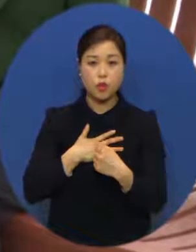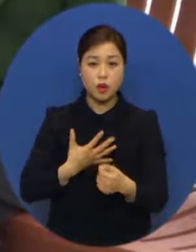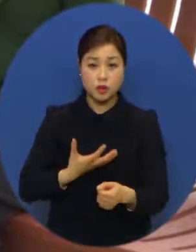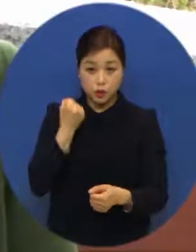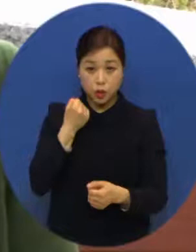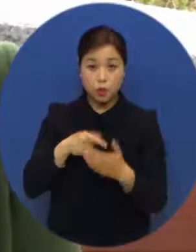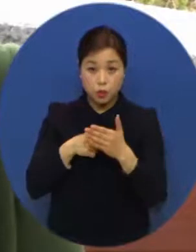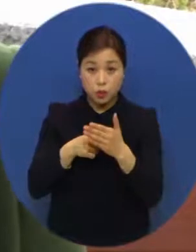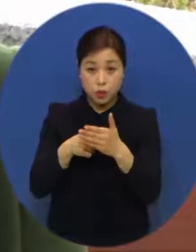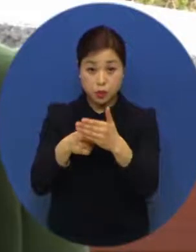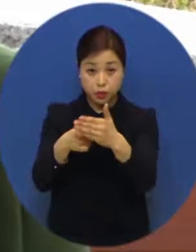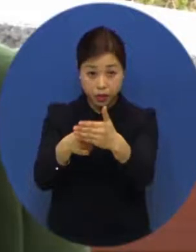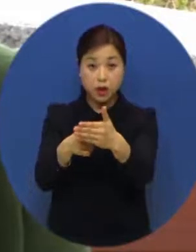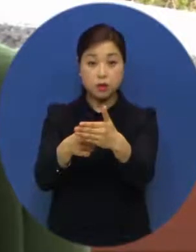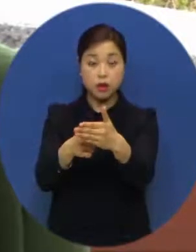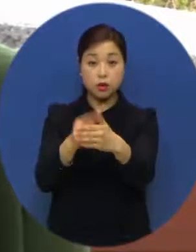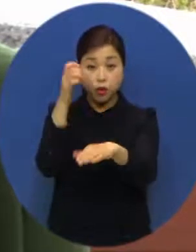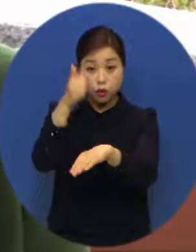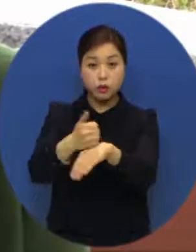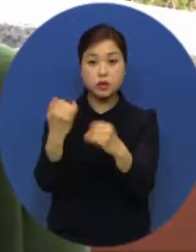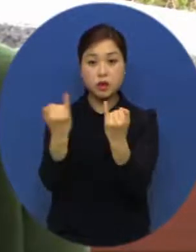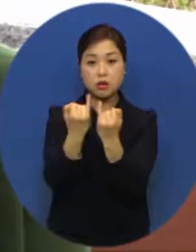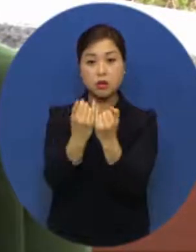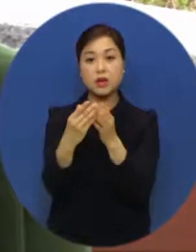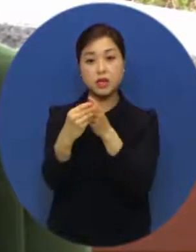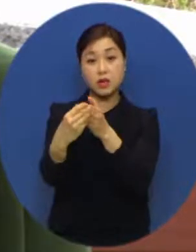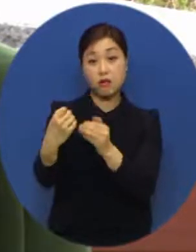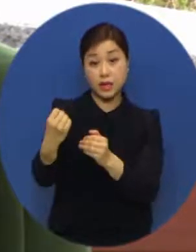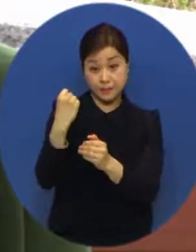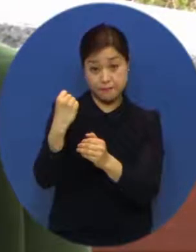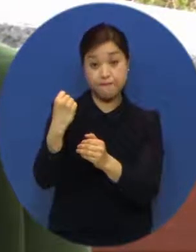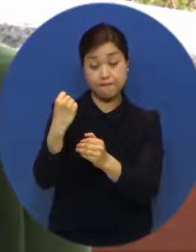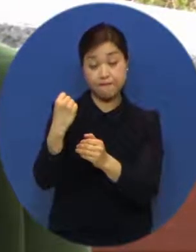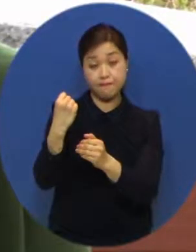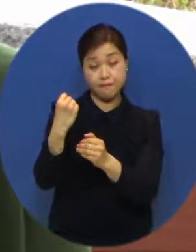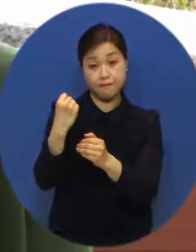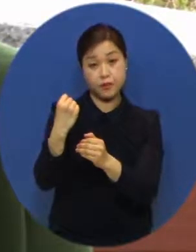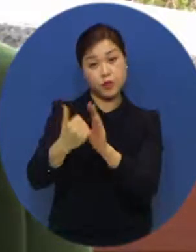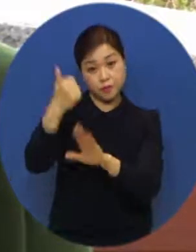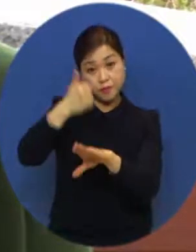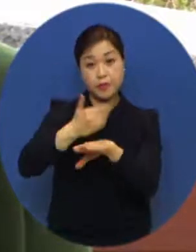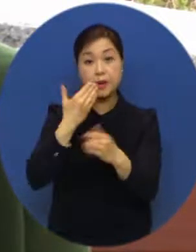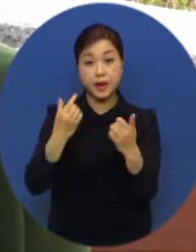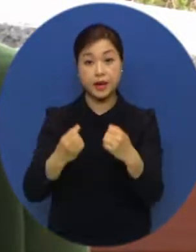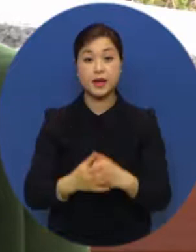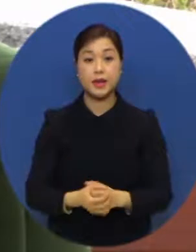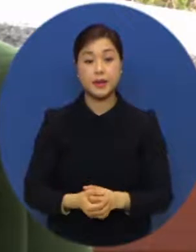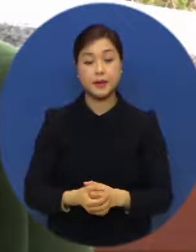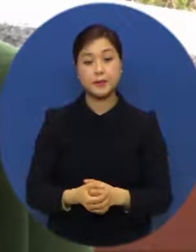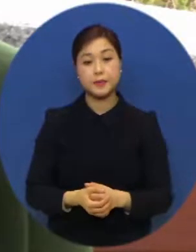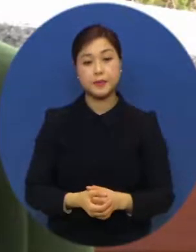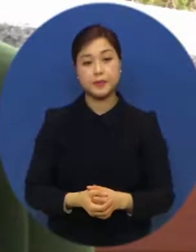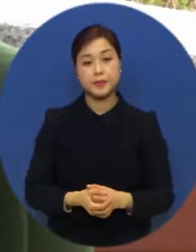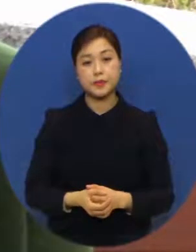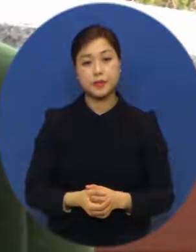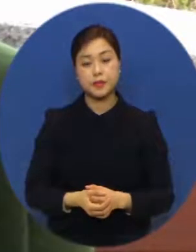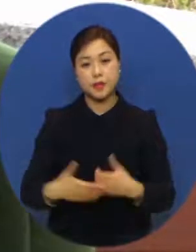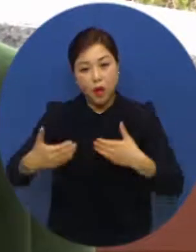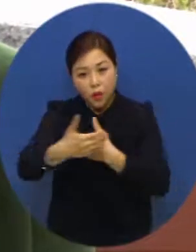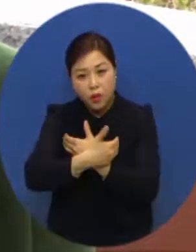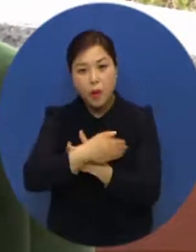이것을 진행해 간다면 그것이 여성적 리더십이 되지 않을까 싶습니다. 근데 그럴 때 이제 좀 더 뭐